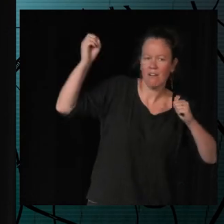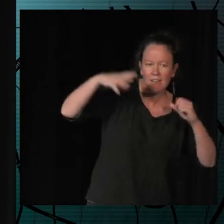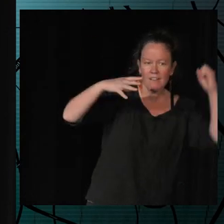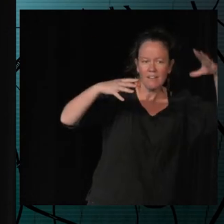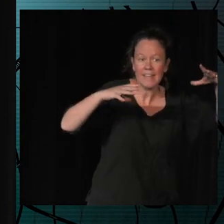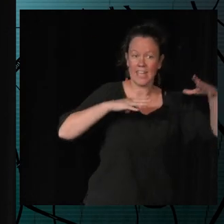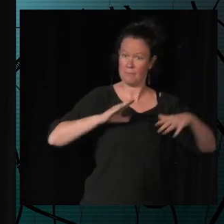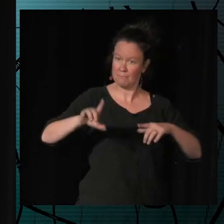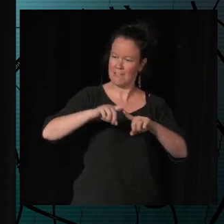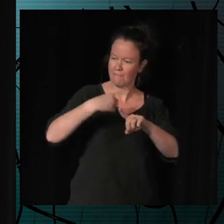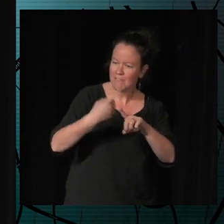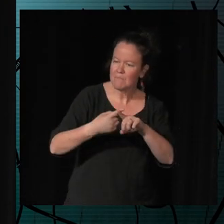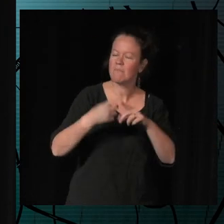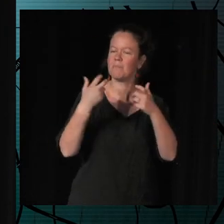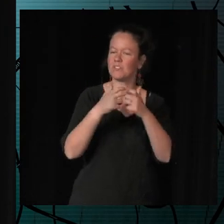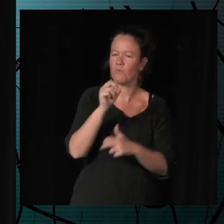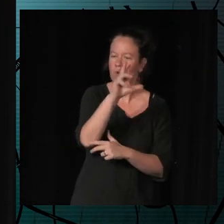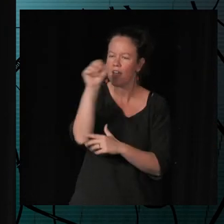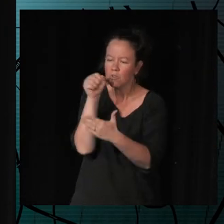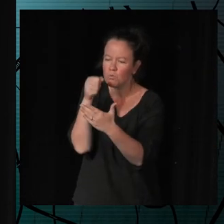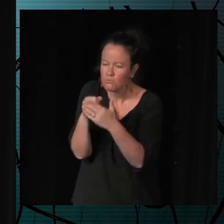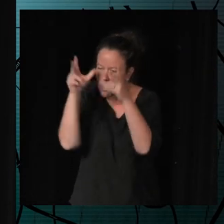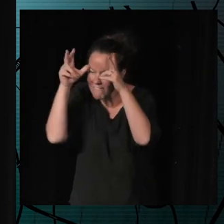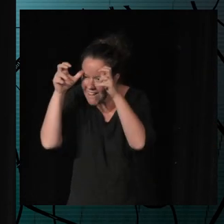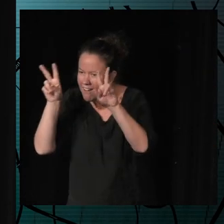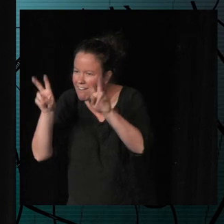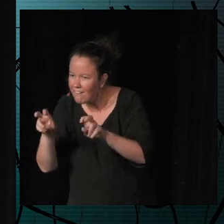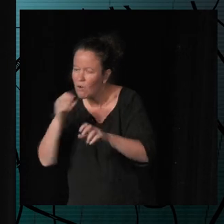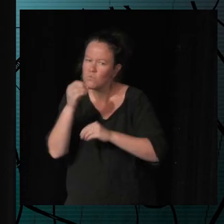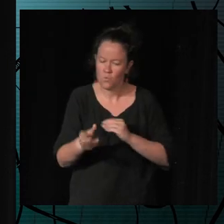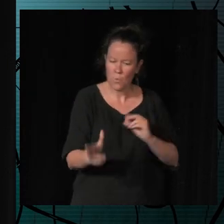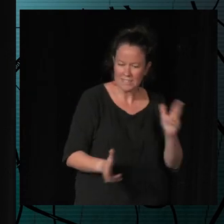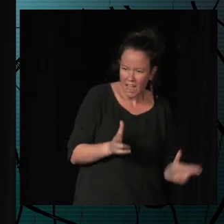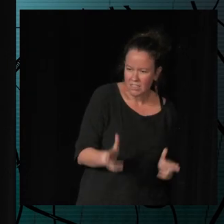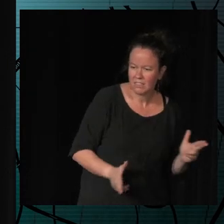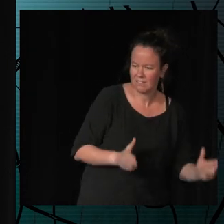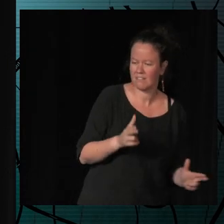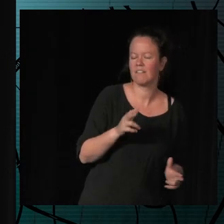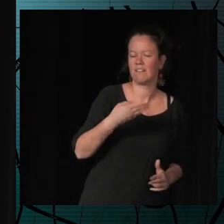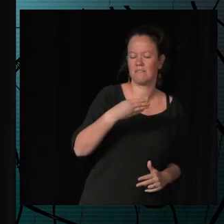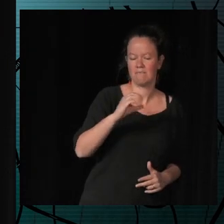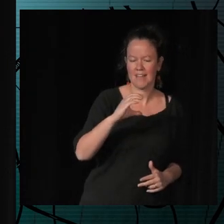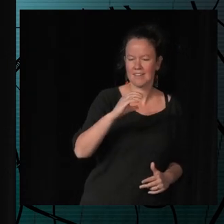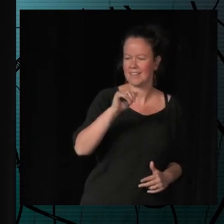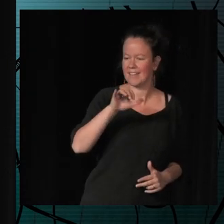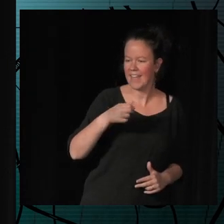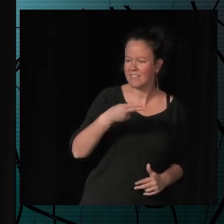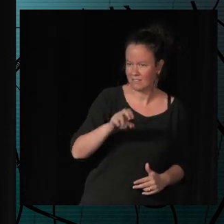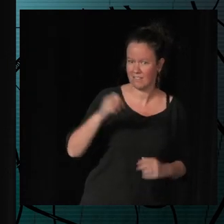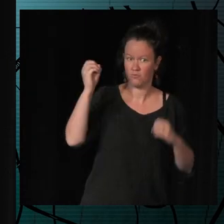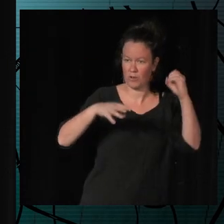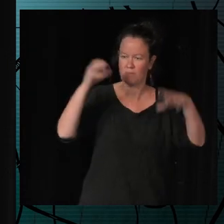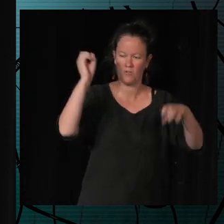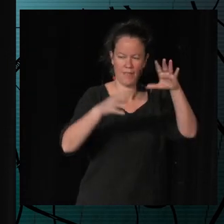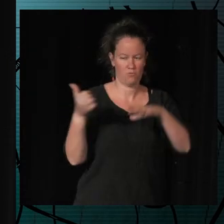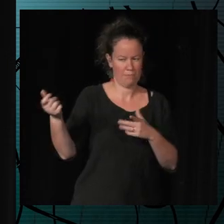bout de l'enfer c'est lui qui a signé la lumière de du magnifique western John mccame enfin c'est quelqu'un qui évidemment a a des choses très intéressantes à faire